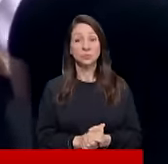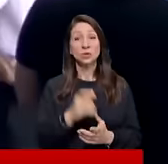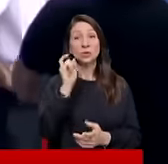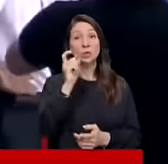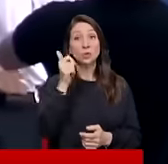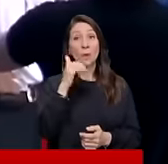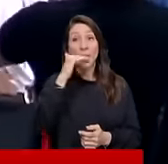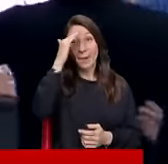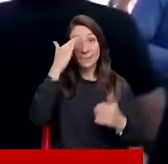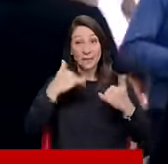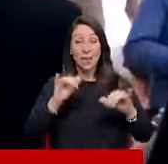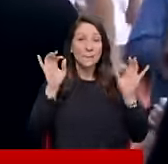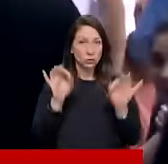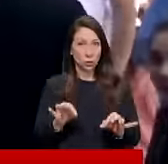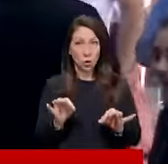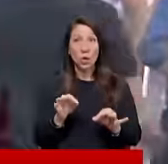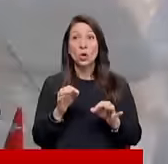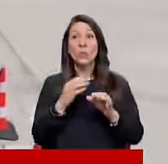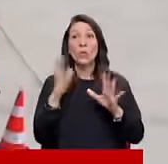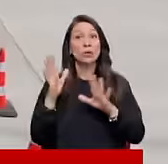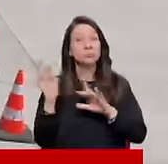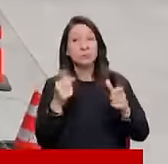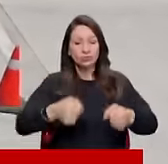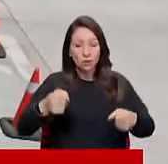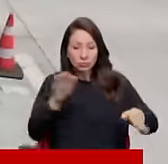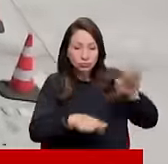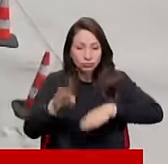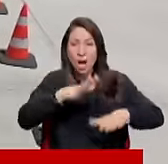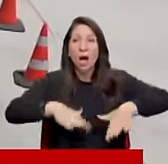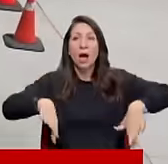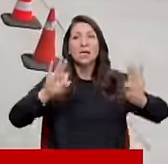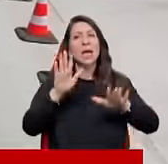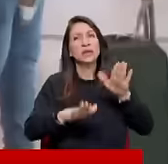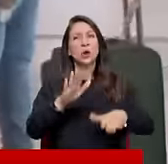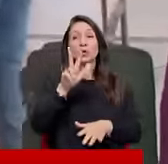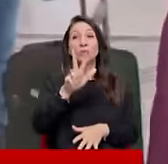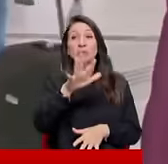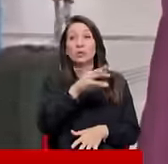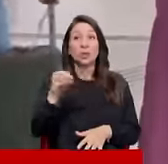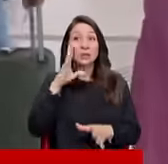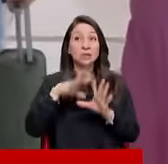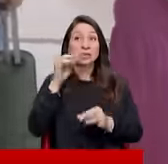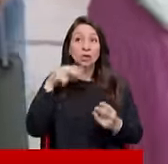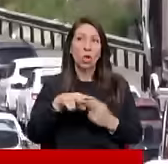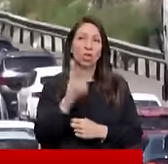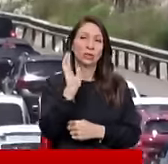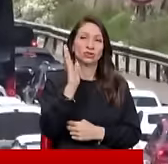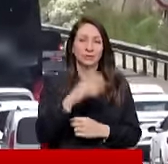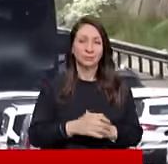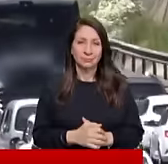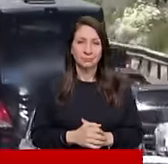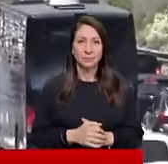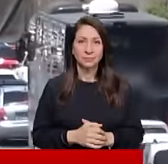9 günlük bayram tatili başlıyor. Büyük göç için valizler hazırlandı. Yaklaşık 35 milyon kişi yollara düşecek.